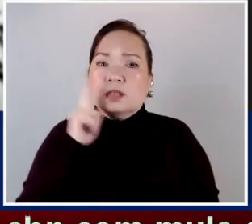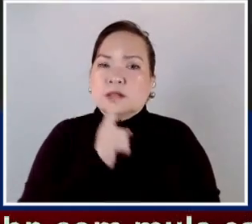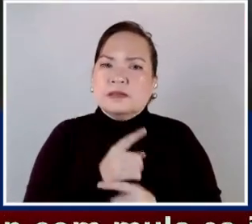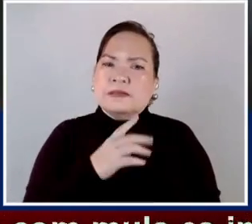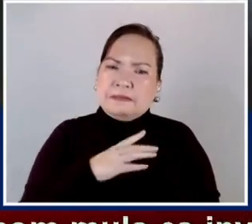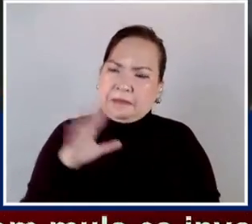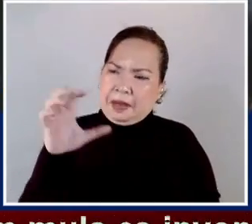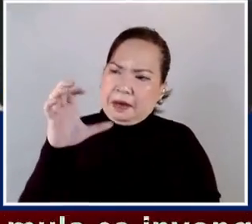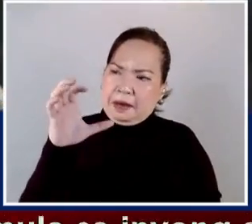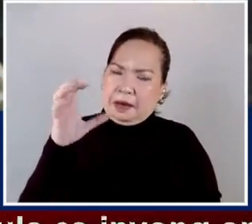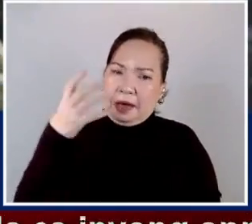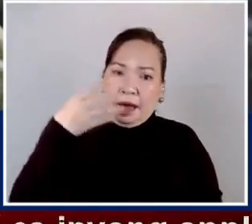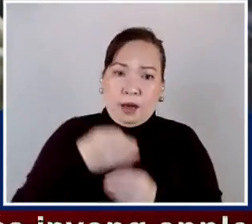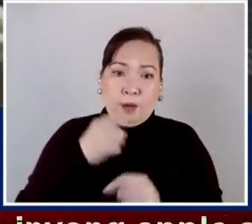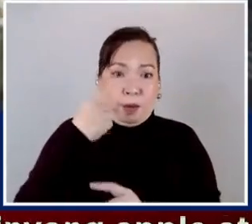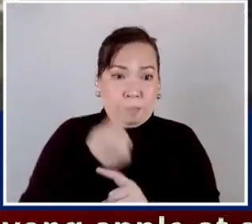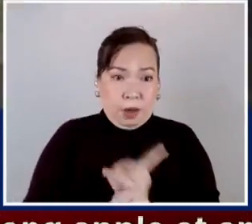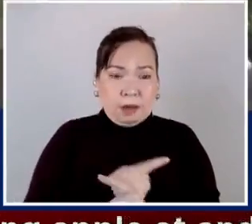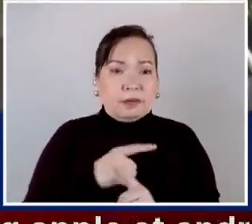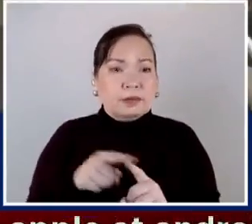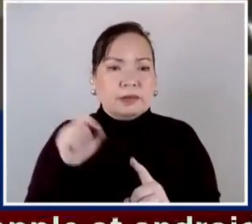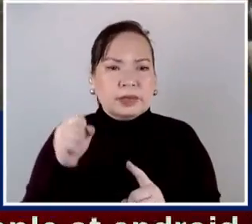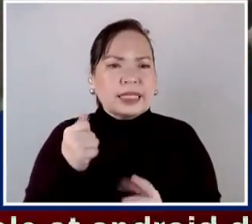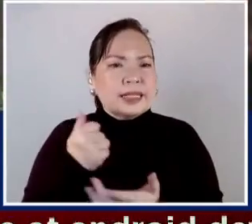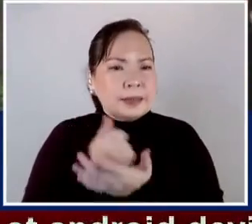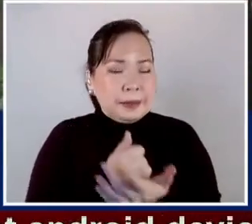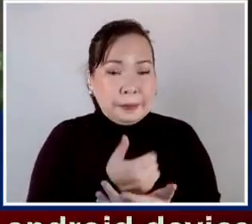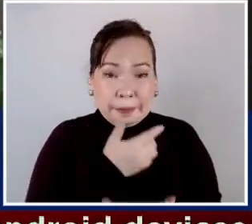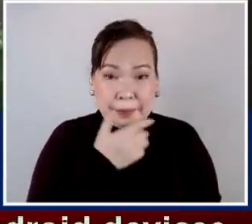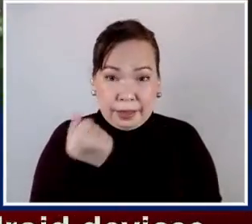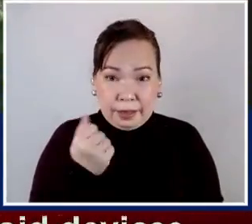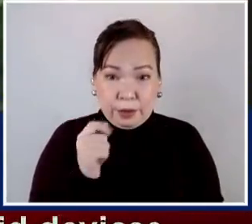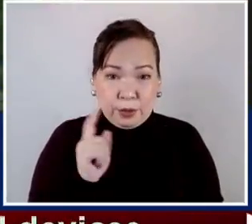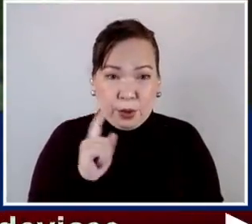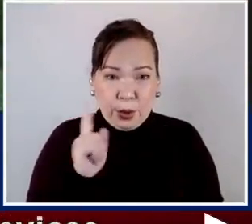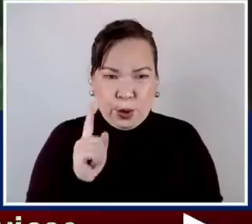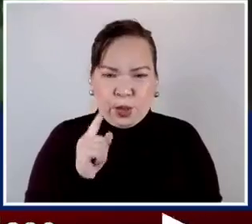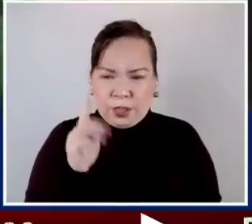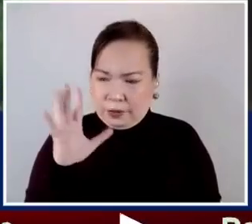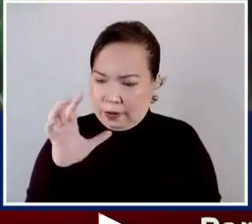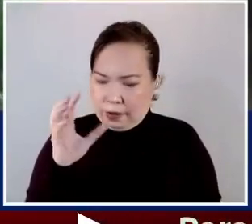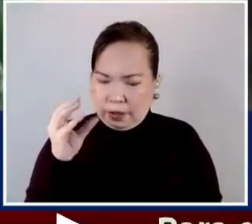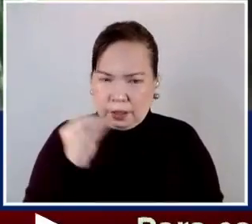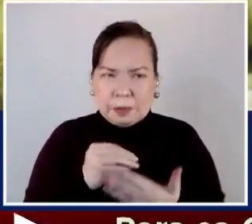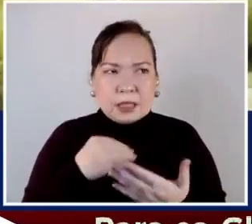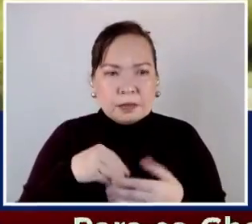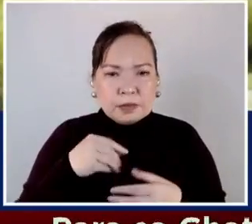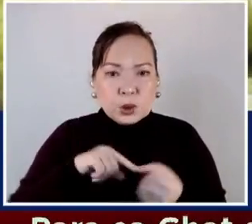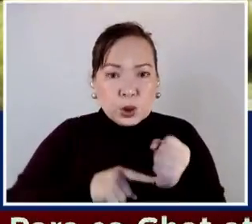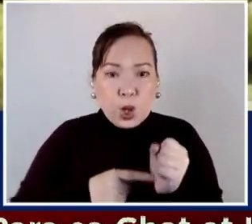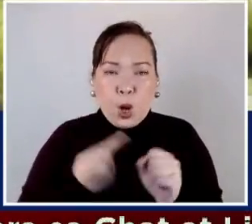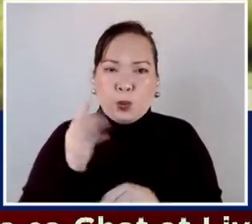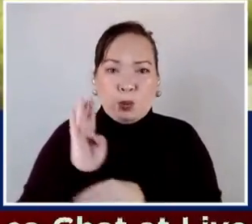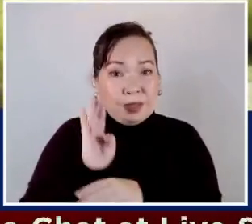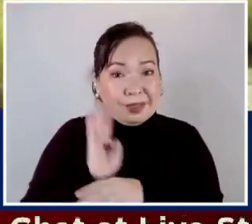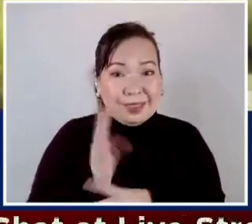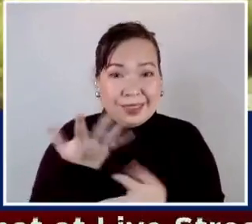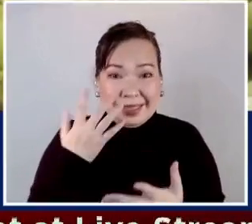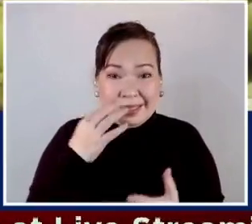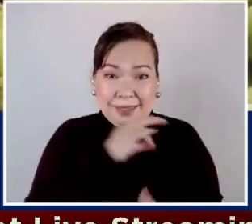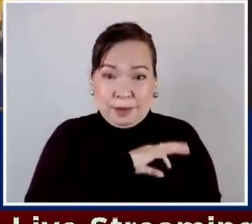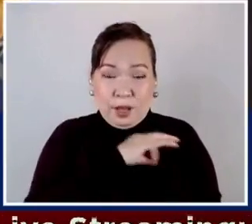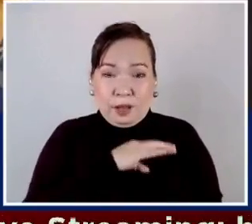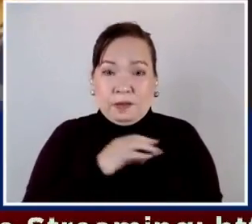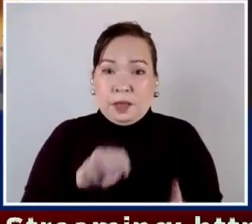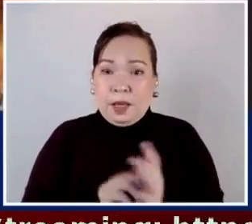kada buwan. Pero mas mainam din kung gagamitin ito para makapagsimula ng pagkakakitaan. Halimbawa, pwede